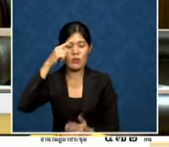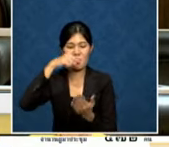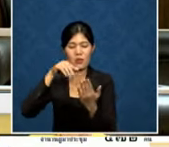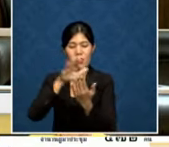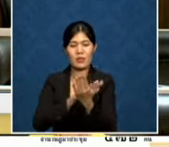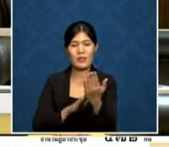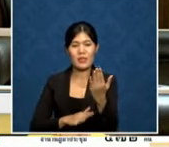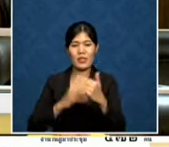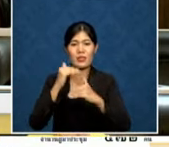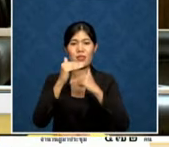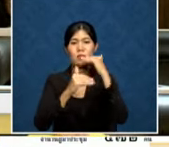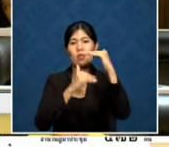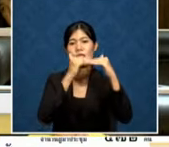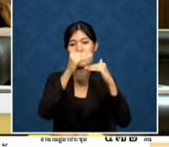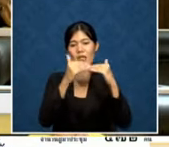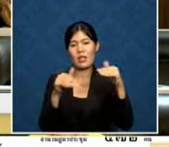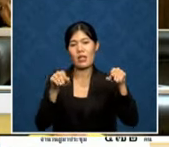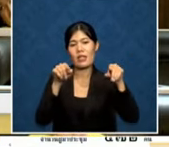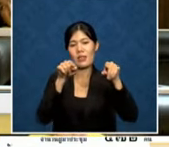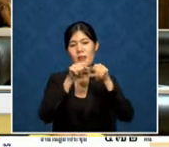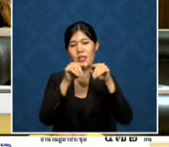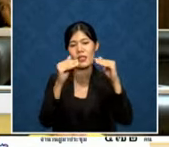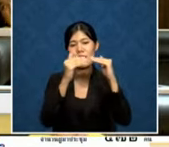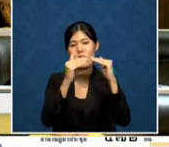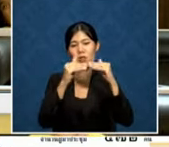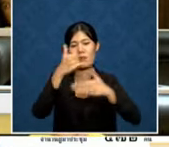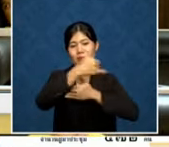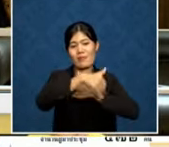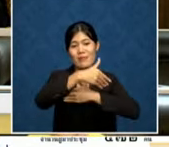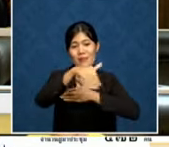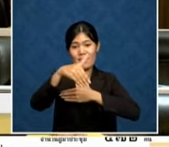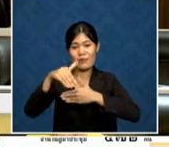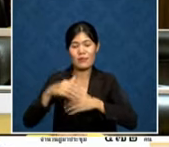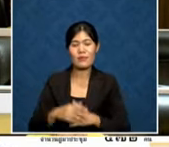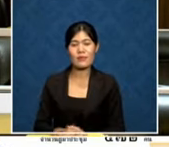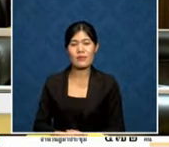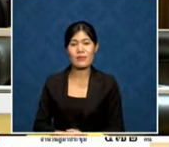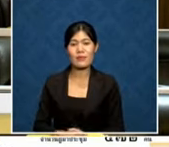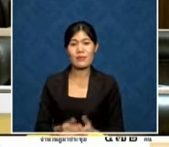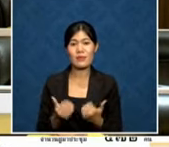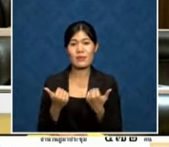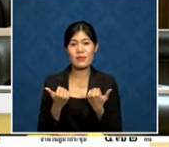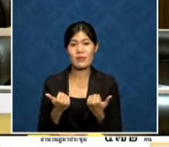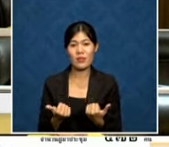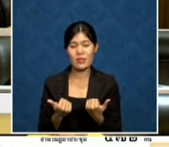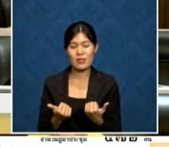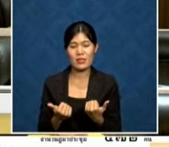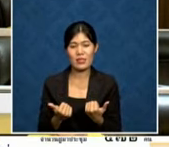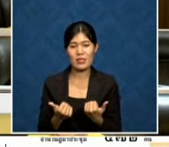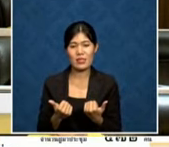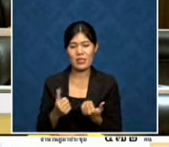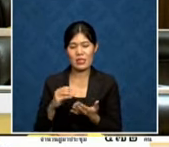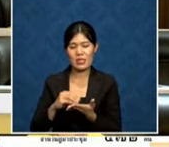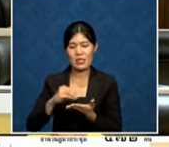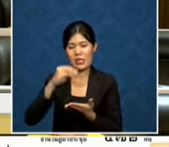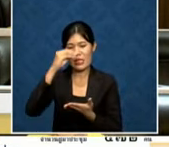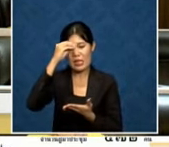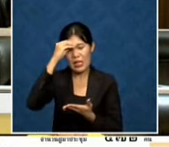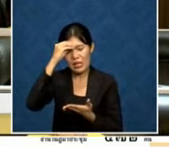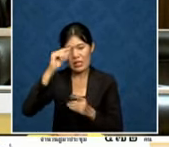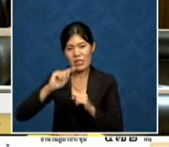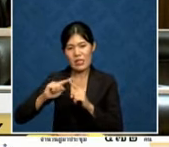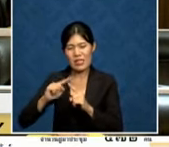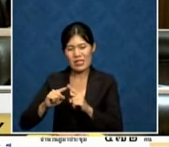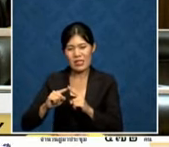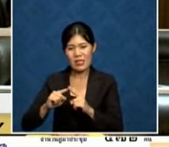มั่นคงและทัดเทียมนานาประเทศได้ค่ะในปัจจุบันนี้ยังมีความขาดแคลนบุคลากรทางการศึกษา